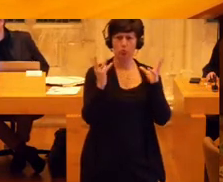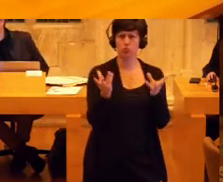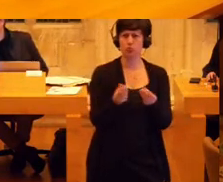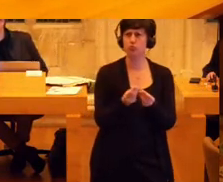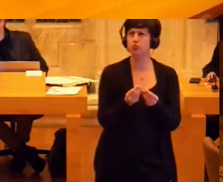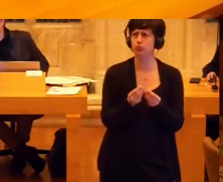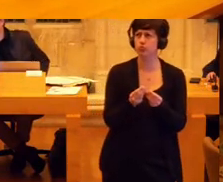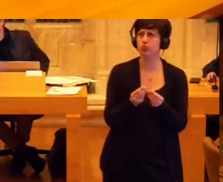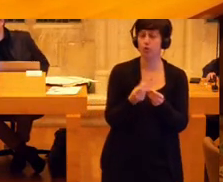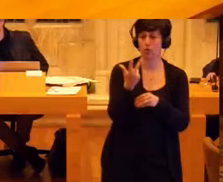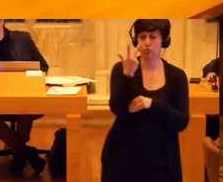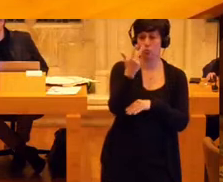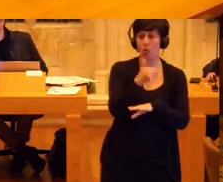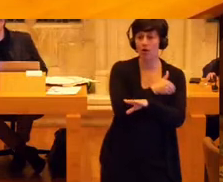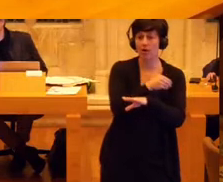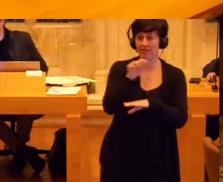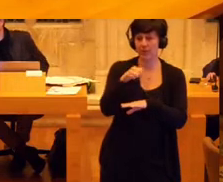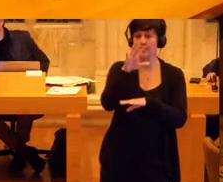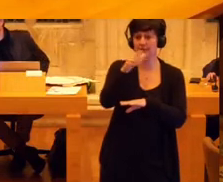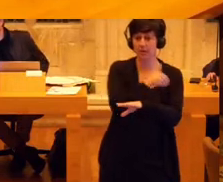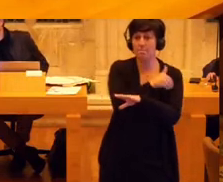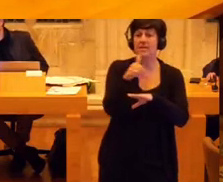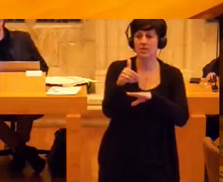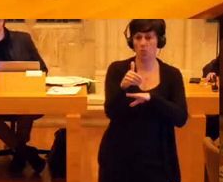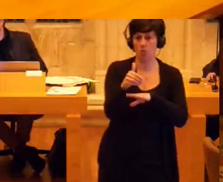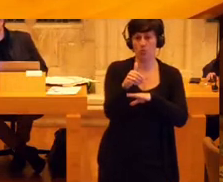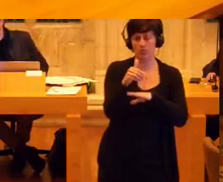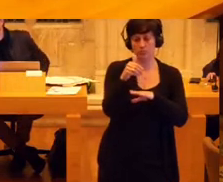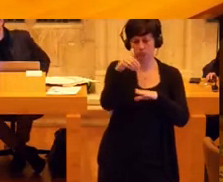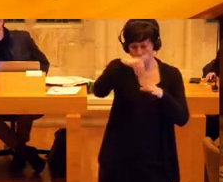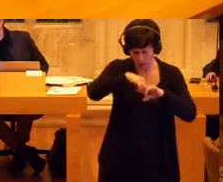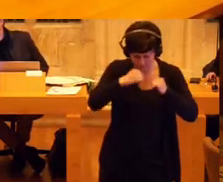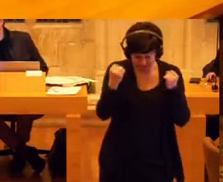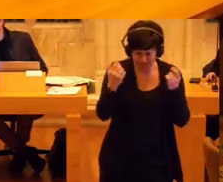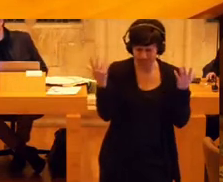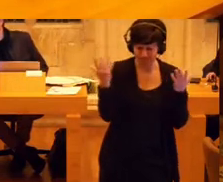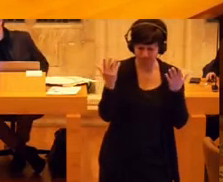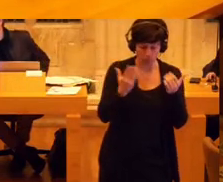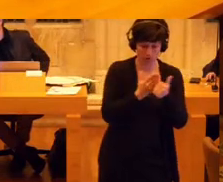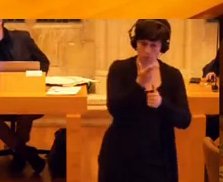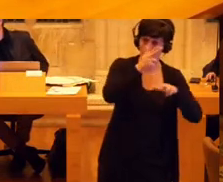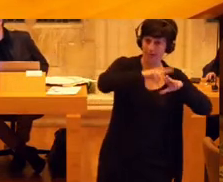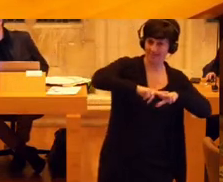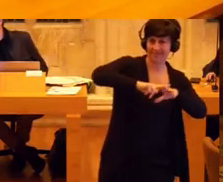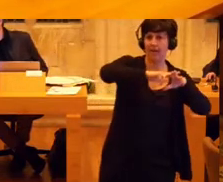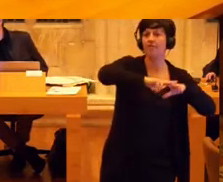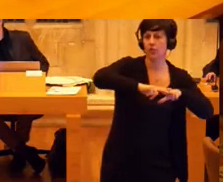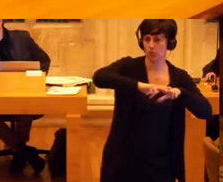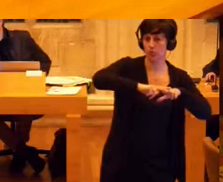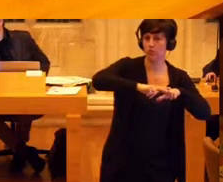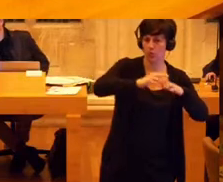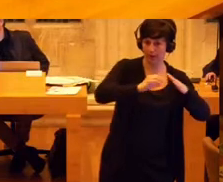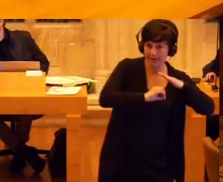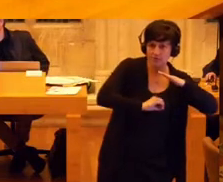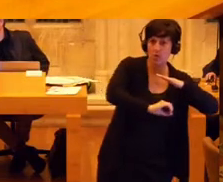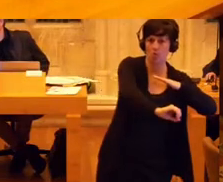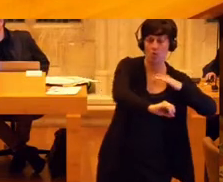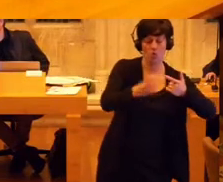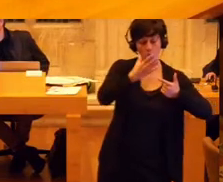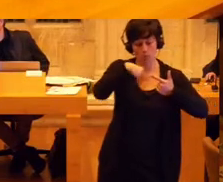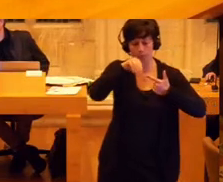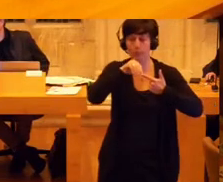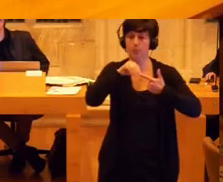l'opération de 3,5 millions, qui comprend à la fois donc, ces travaux de réfection de réseau,